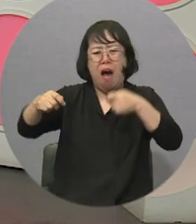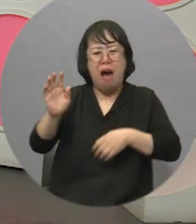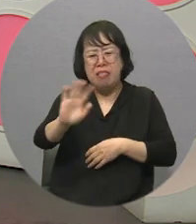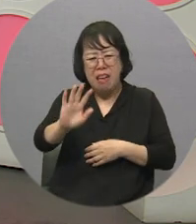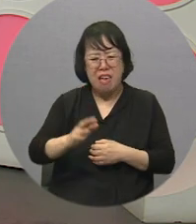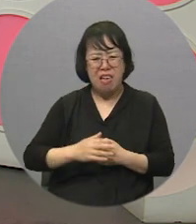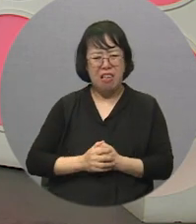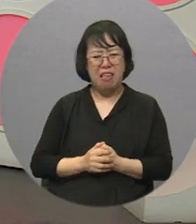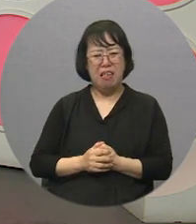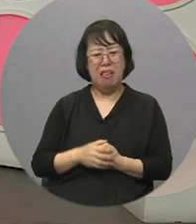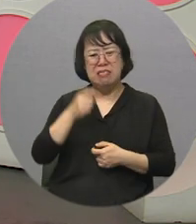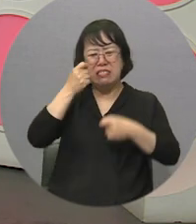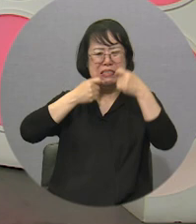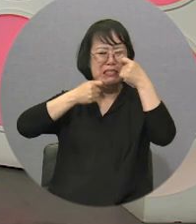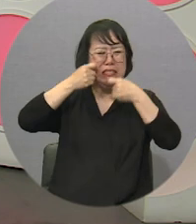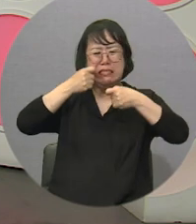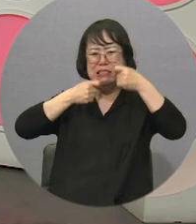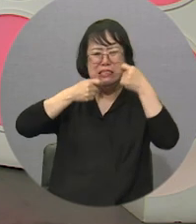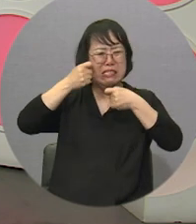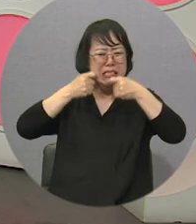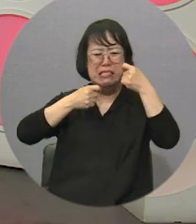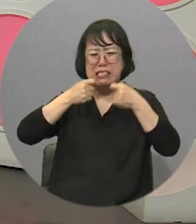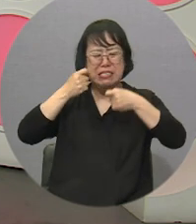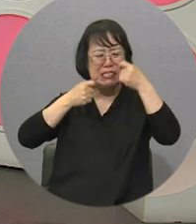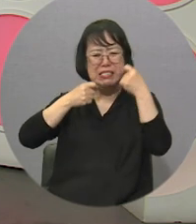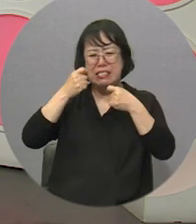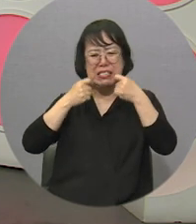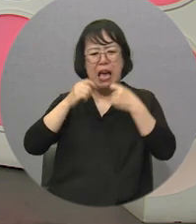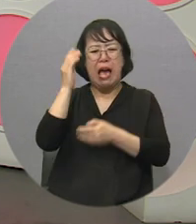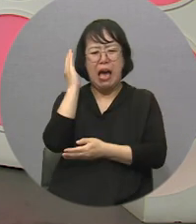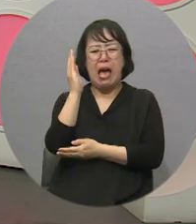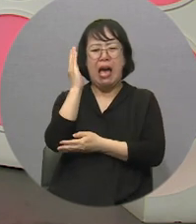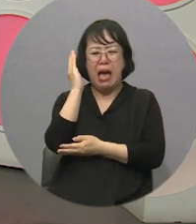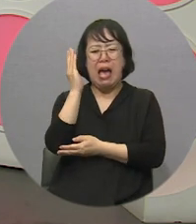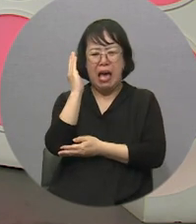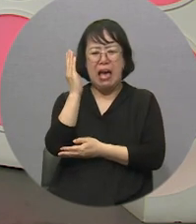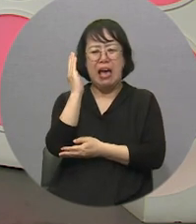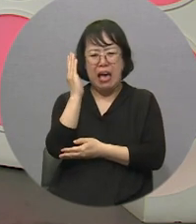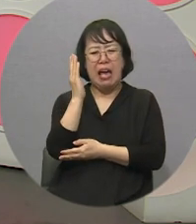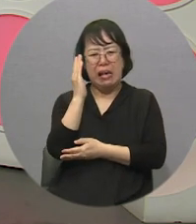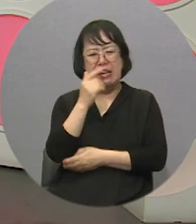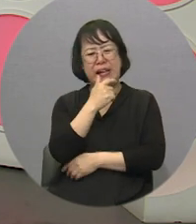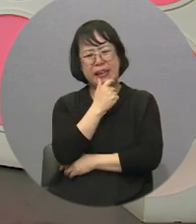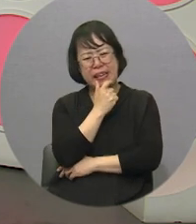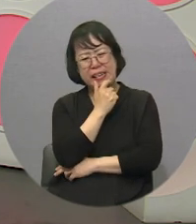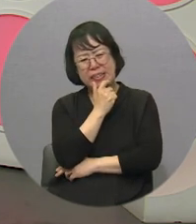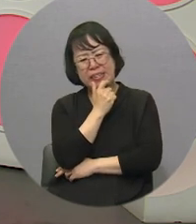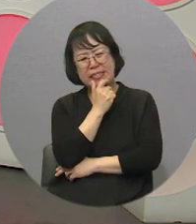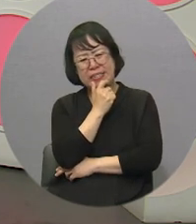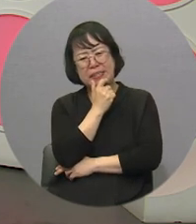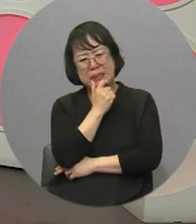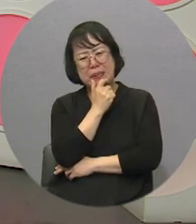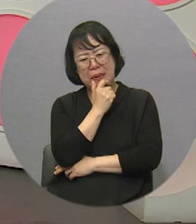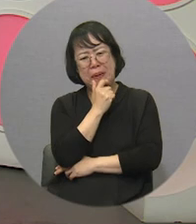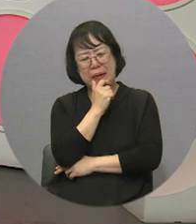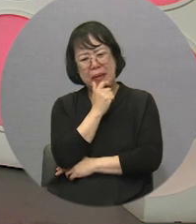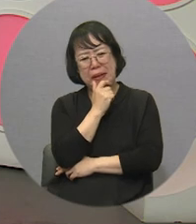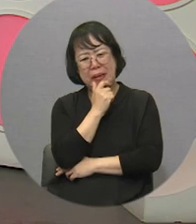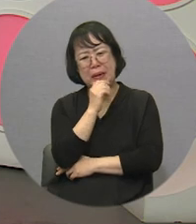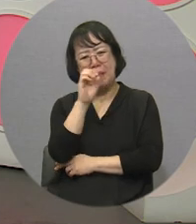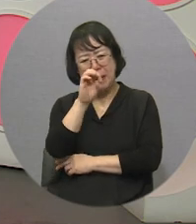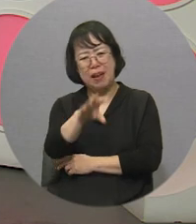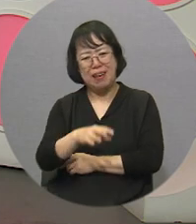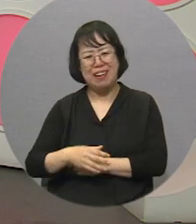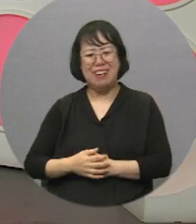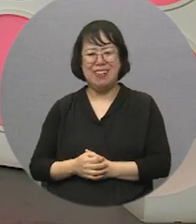않는다며 울먹이며 그 답답함을 털어놓았고 한참 하소연을 들은 뒤 제